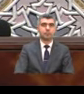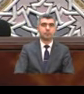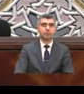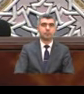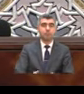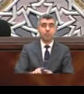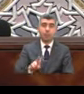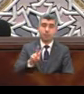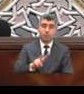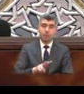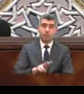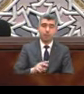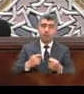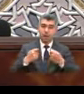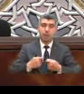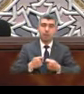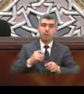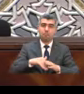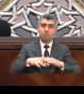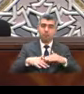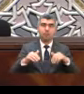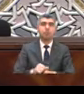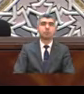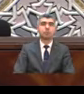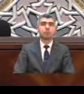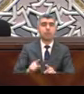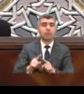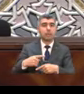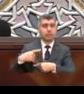بالفعل السيد الرئيس والسيدة والسادة النواب والسيدة الوزيرة، بأنه